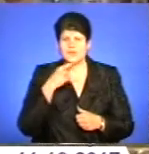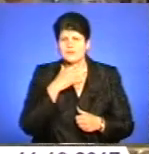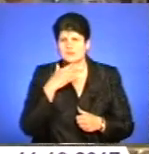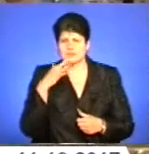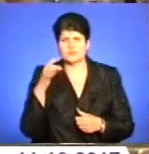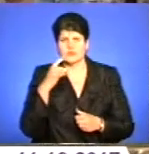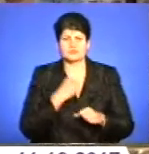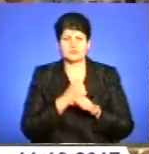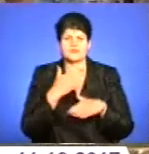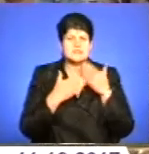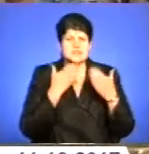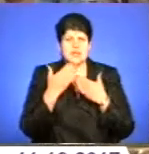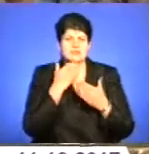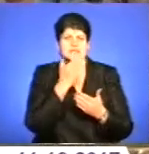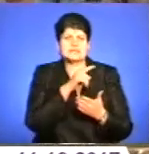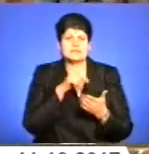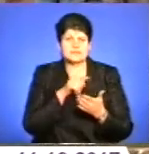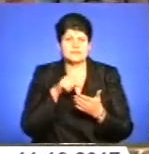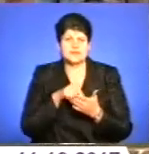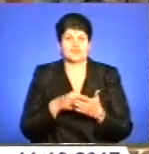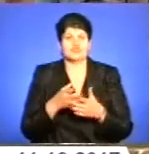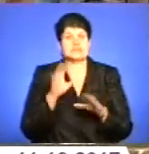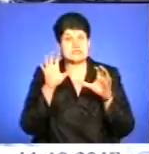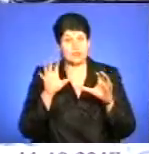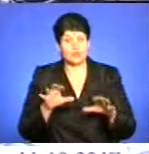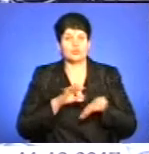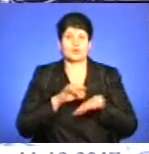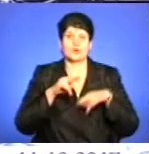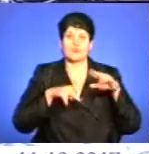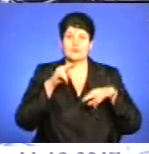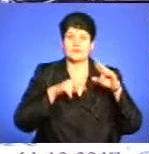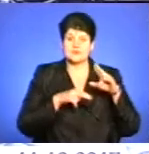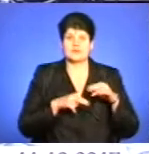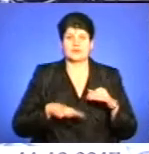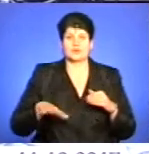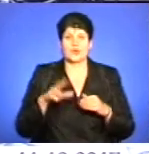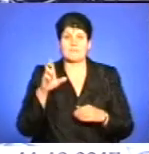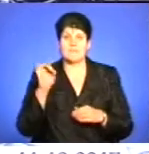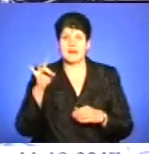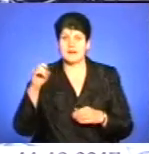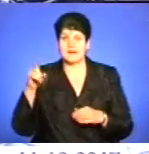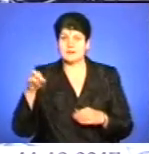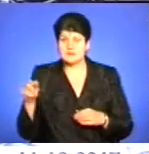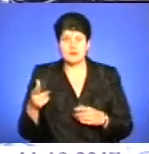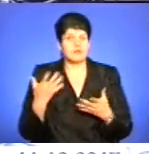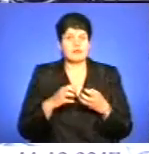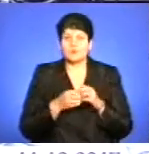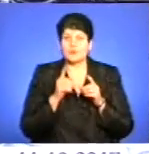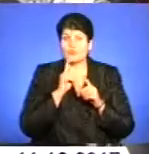звернення до міської ради, аби з'ясувати, чи законно ведеться будівництво на території Березолю. Однак поки результату